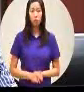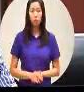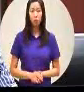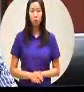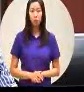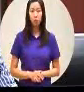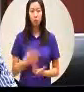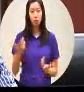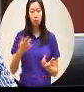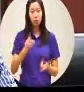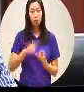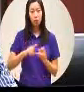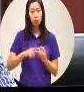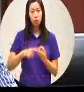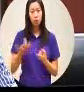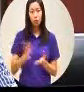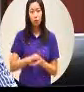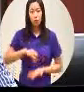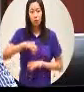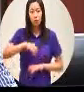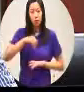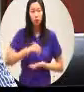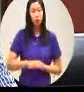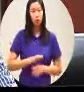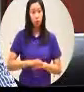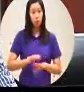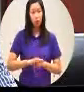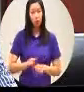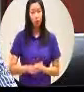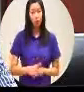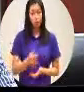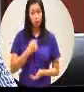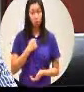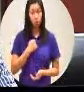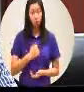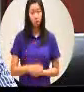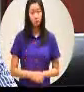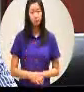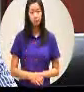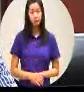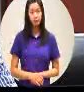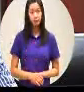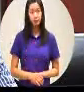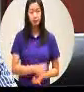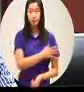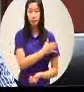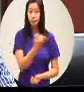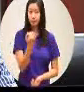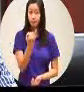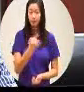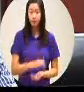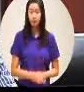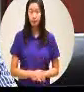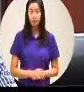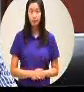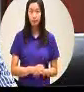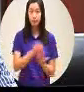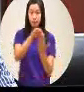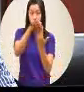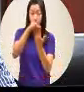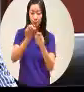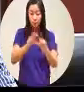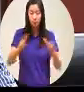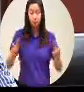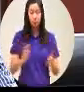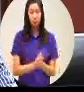会带来无形中的一些恐慌。我相信这个你应该认同。我想陈议员针对这个多元比序的部分，